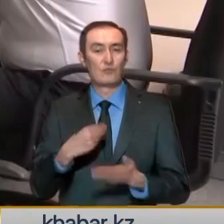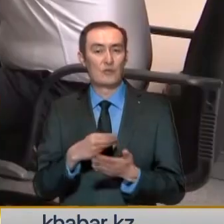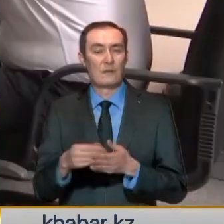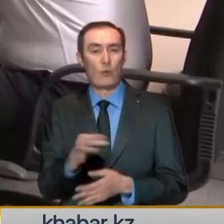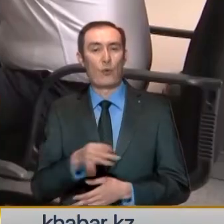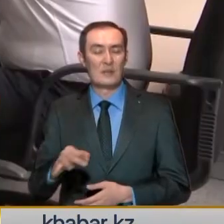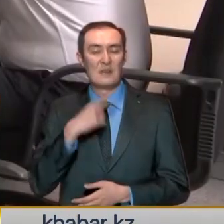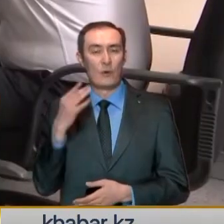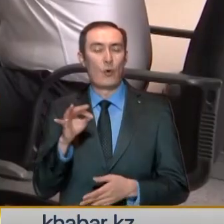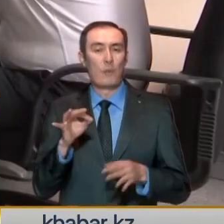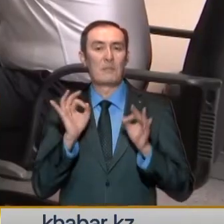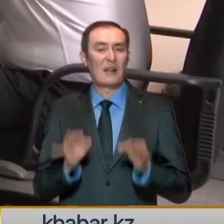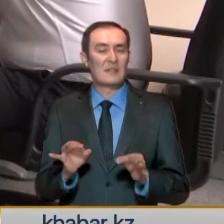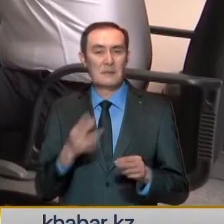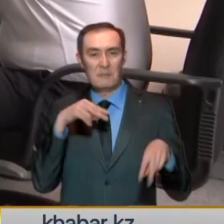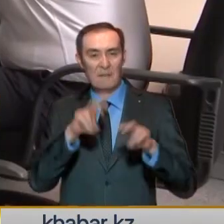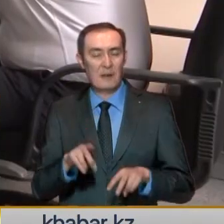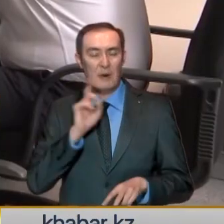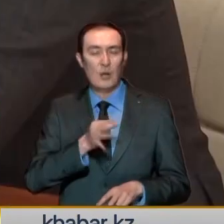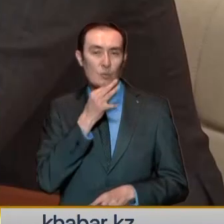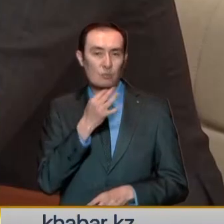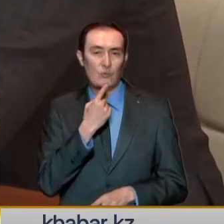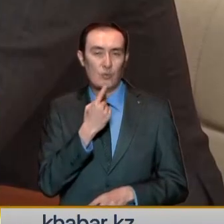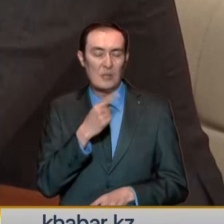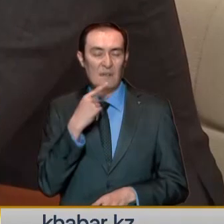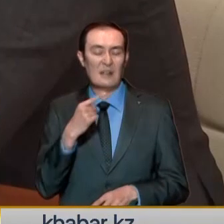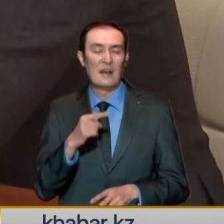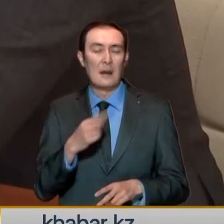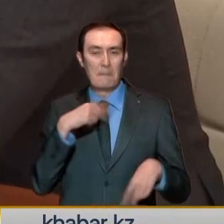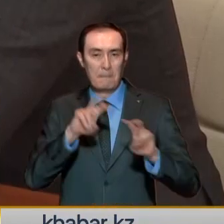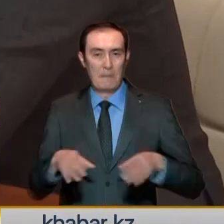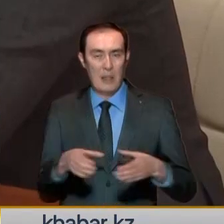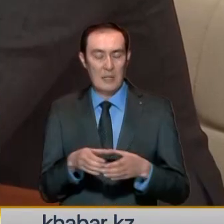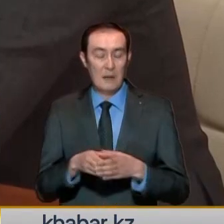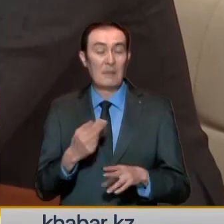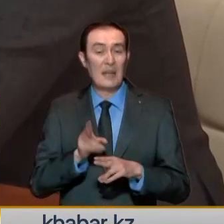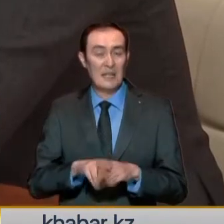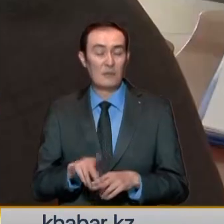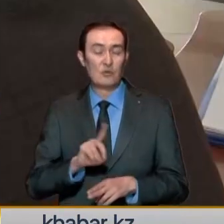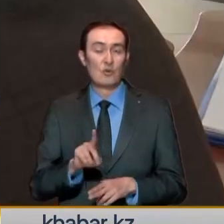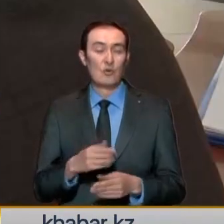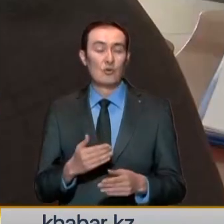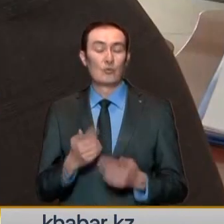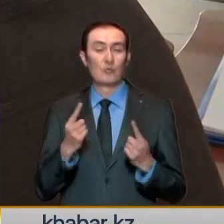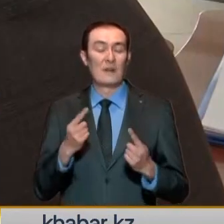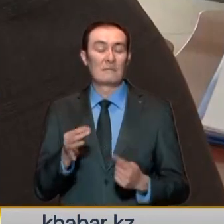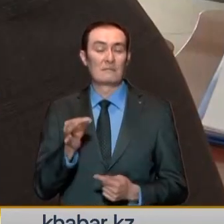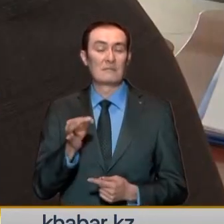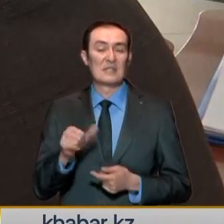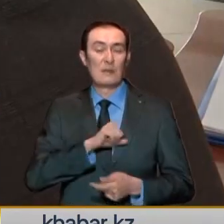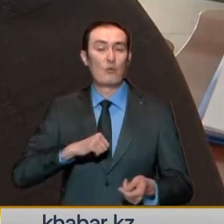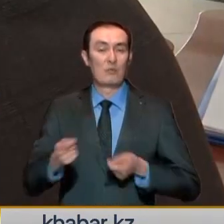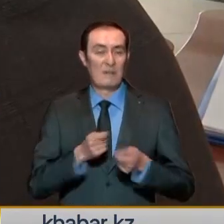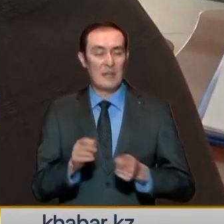бюджетов, говорить об объективности проводимых проверок сложно, отмечают в Высшей аудиторской палате. При этом заверили, что существенная роль местного